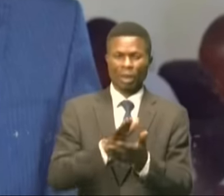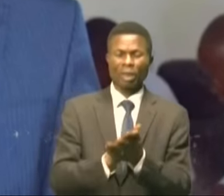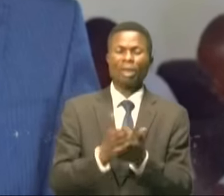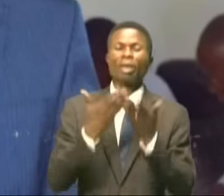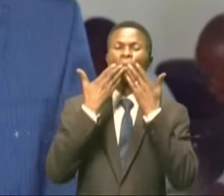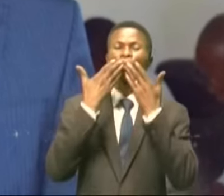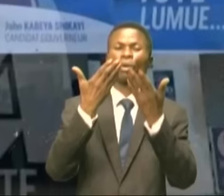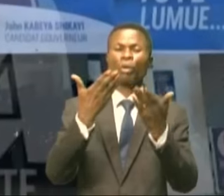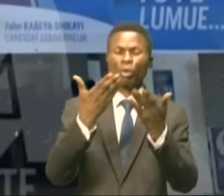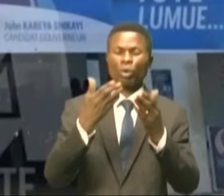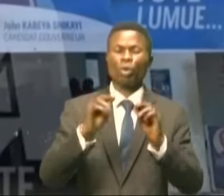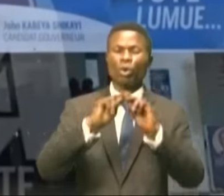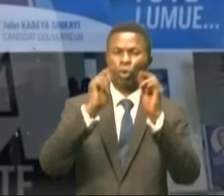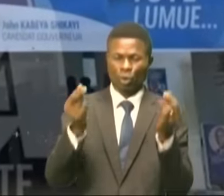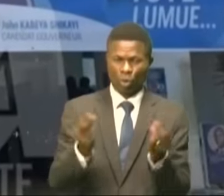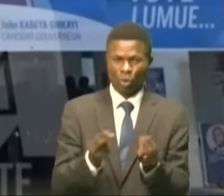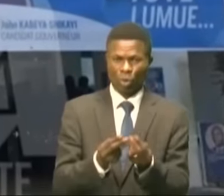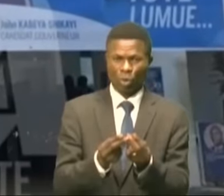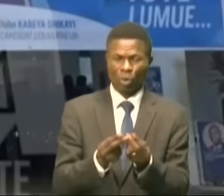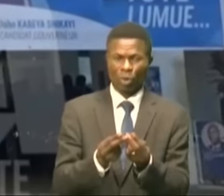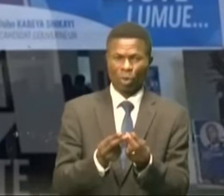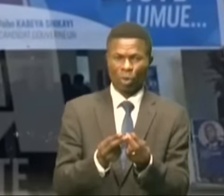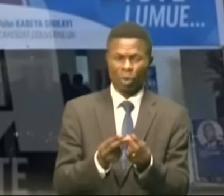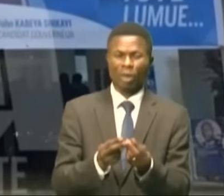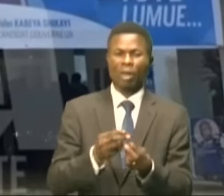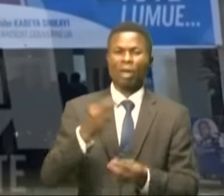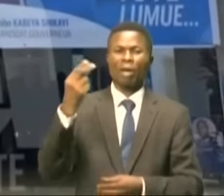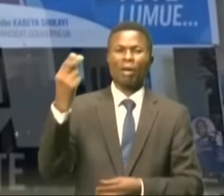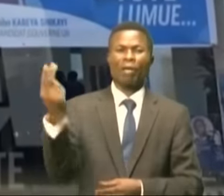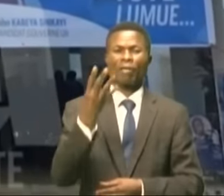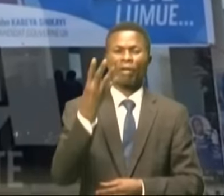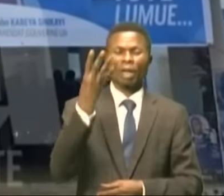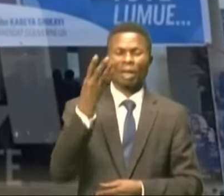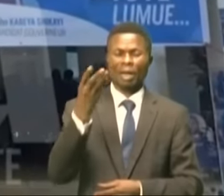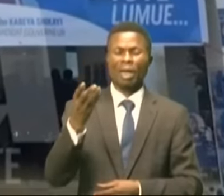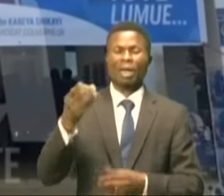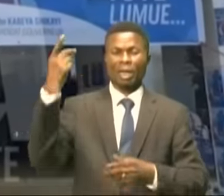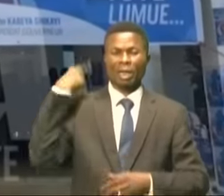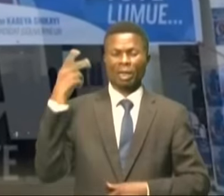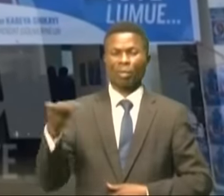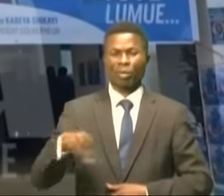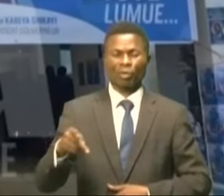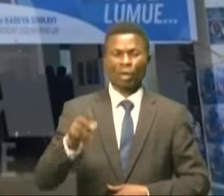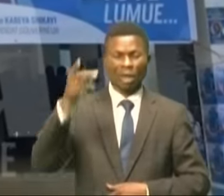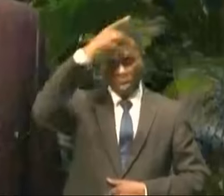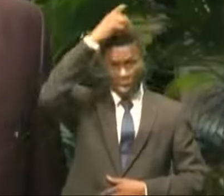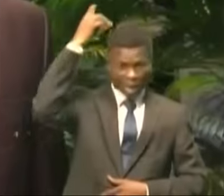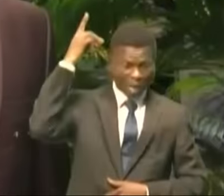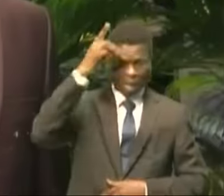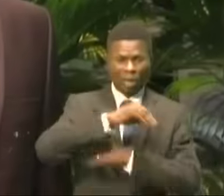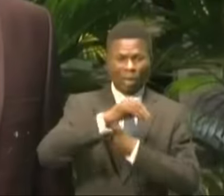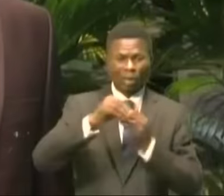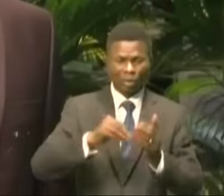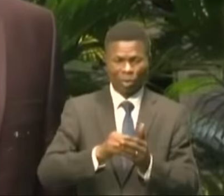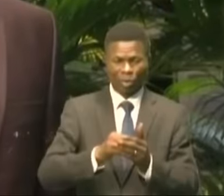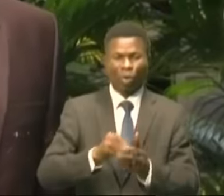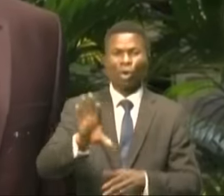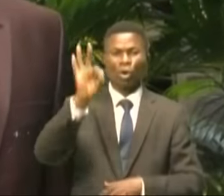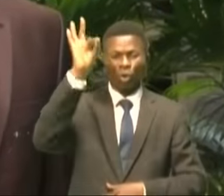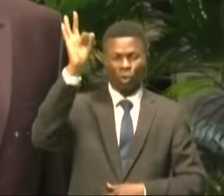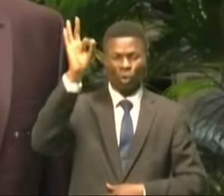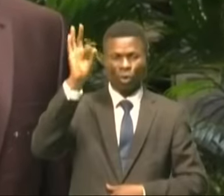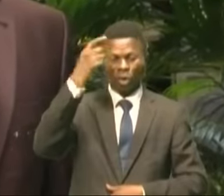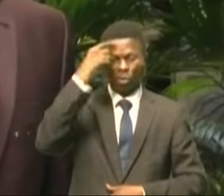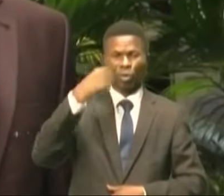remercier vivement tous les 34 députés provinciaux de l'Assemblée provinciale du Kasaï central qui ont porté leur dévolu sur ma